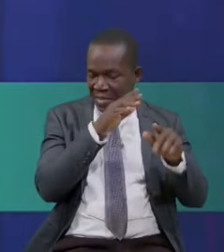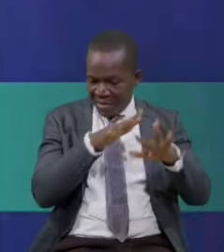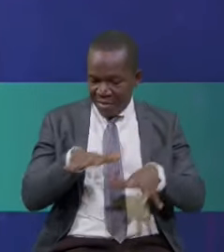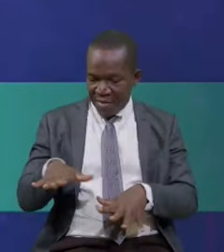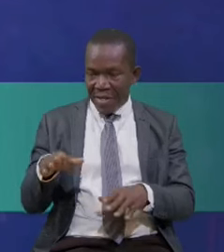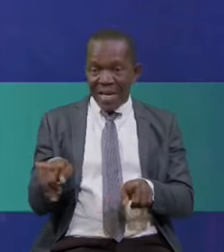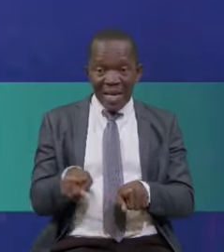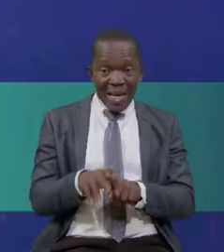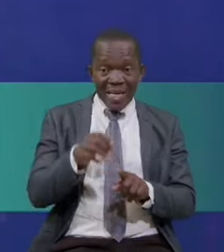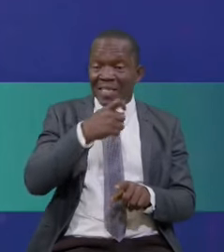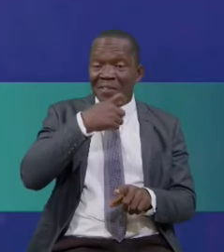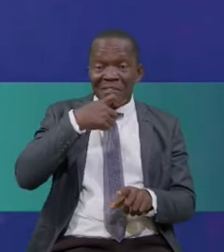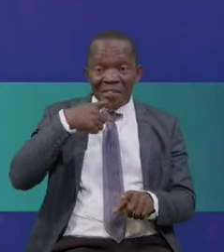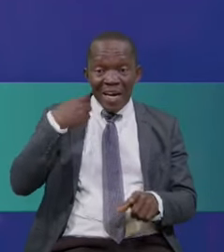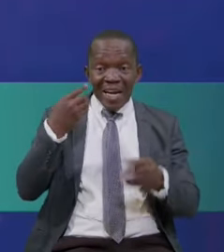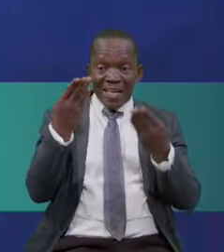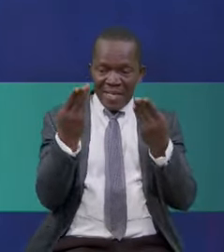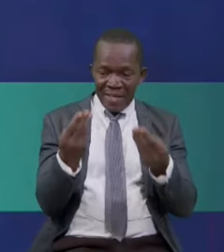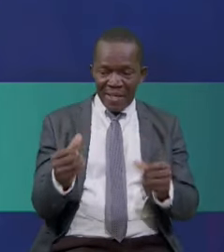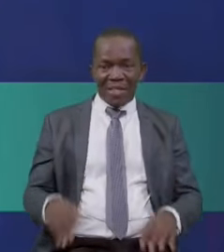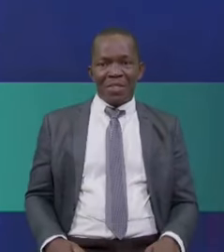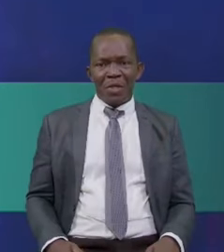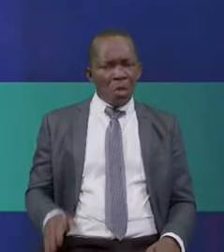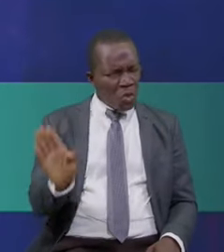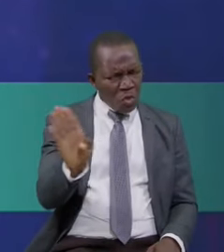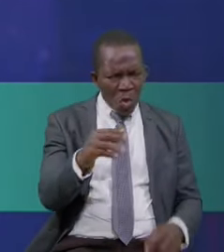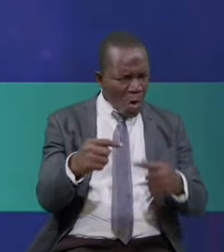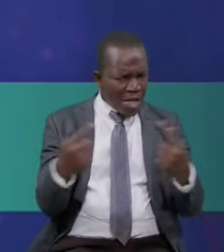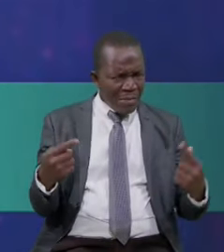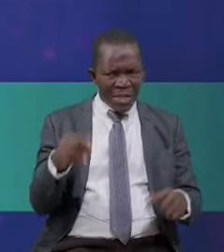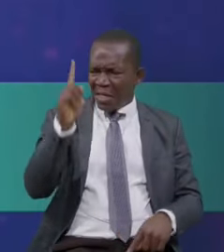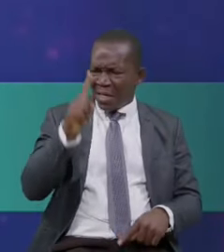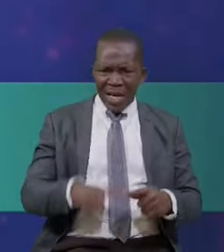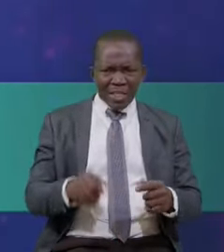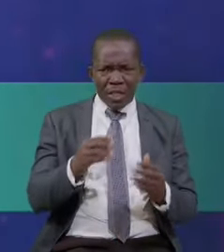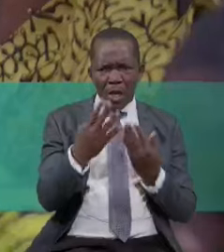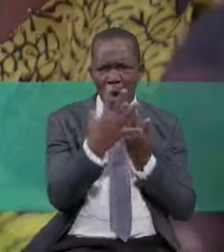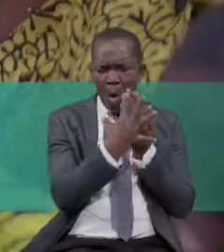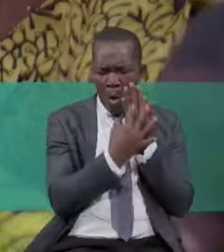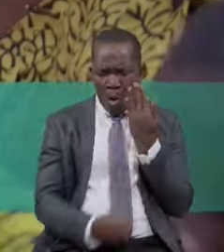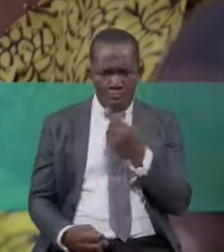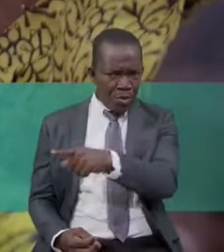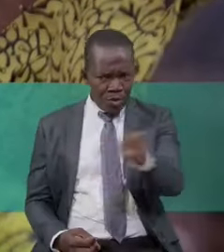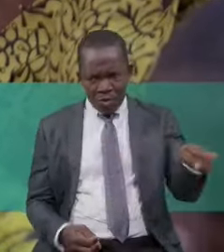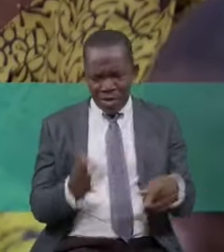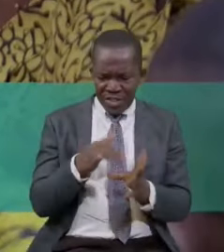engloutis tes ennemis ne peuvent pas te copier j'ai dit tes ennemis ne peuvent pas te